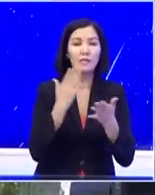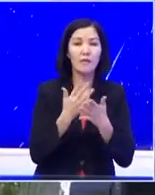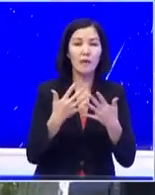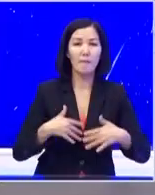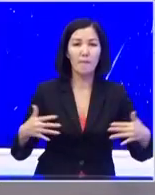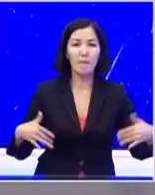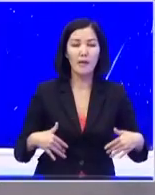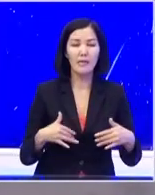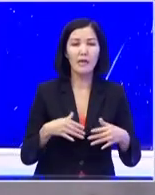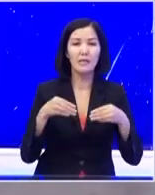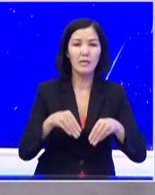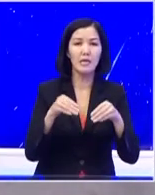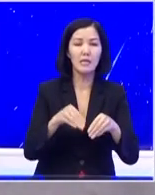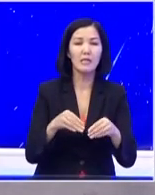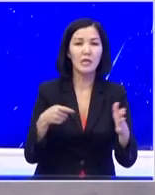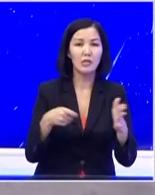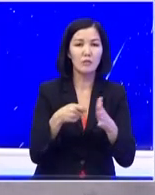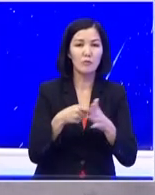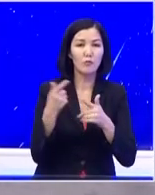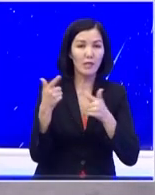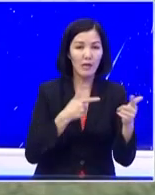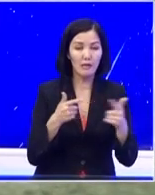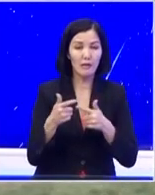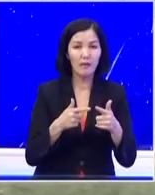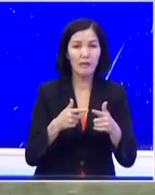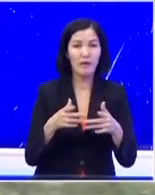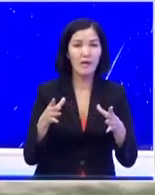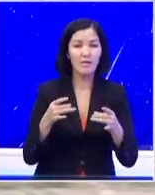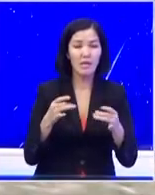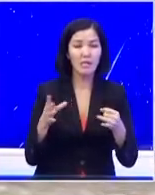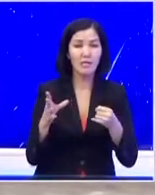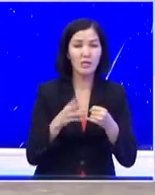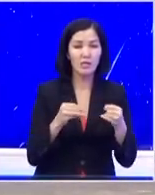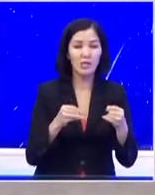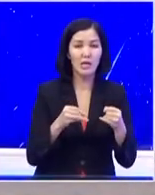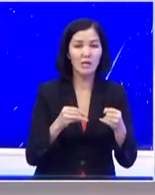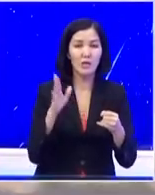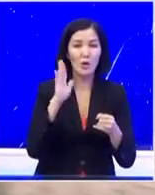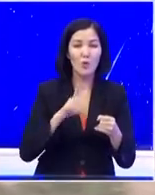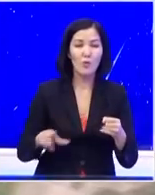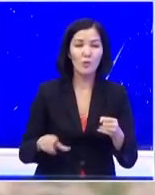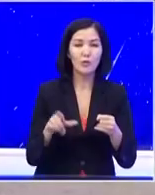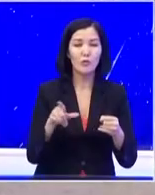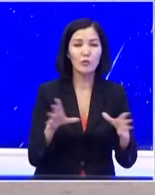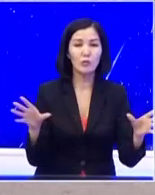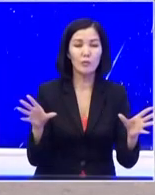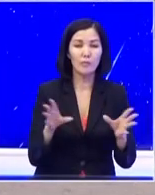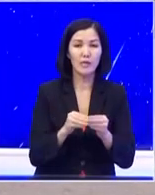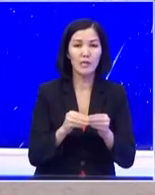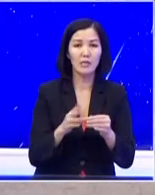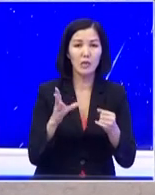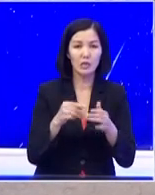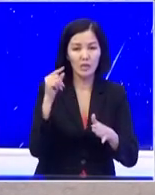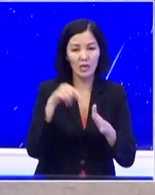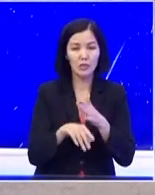егін шаруашылығы мен жемшөп дайындаумен айналысады. Оған сазды жер сеп. Даңғылақ пен Өсек өзенін бірнеше бұлақ көзін қоспағанда жер асты